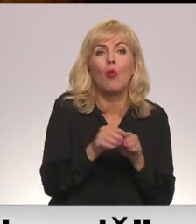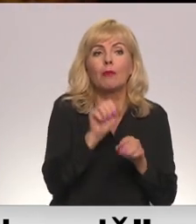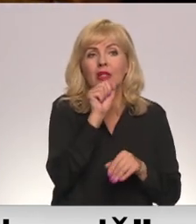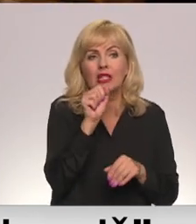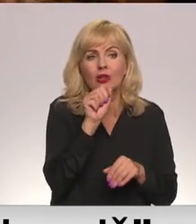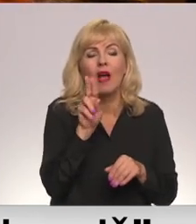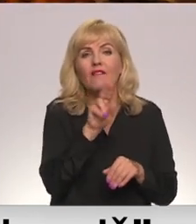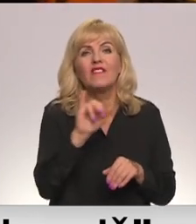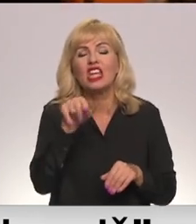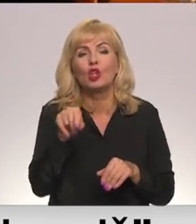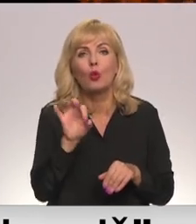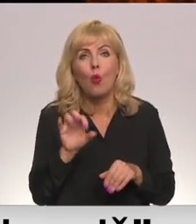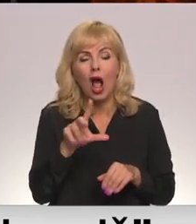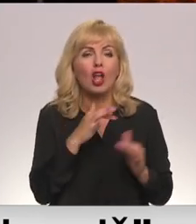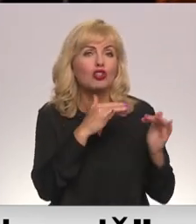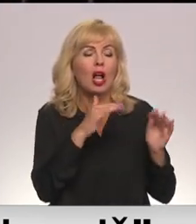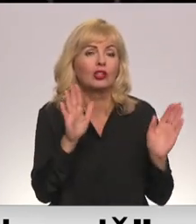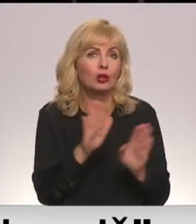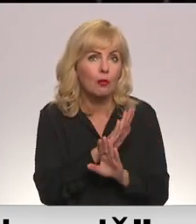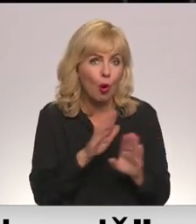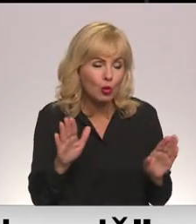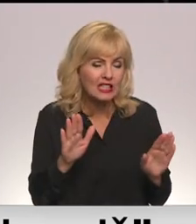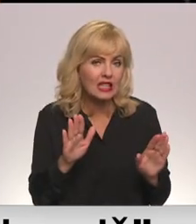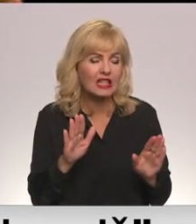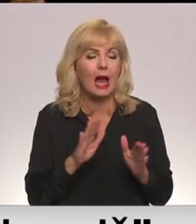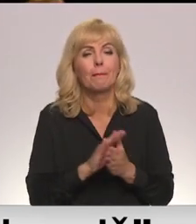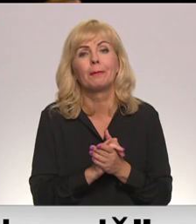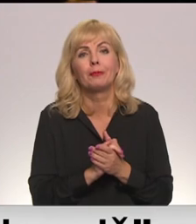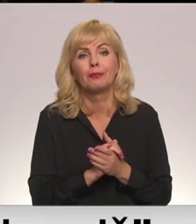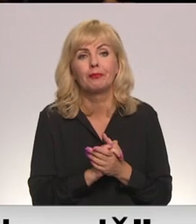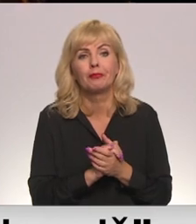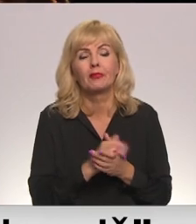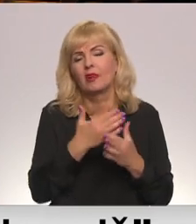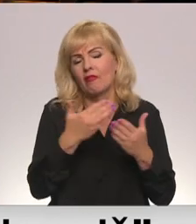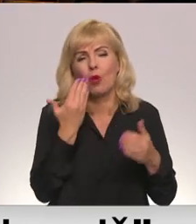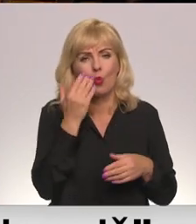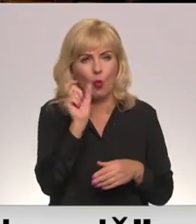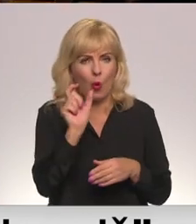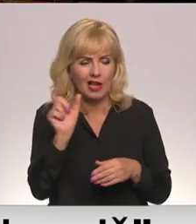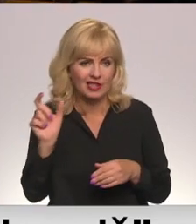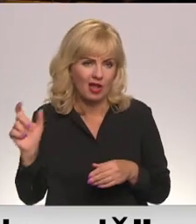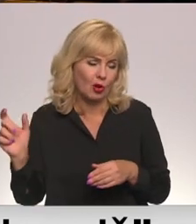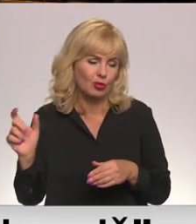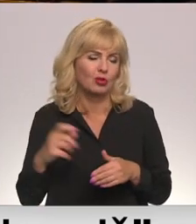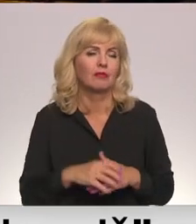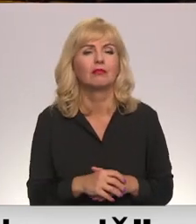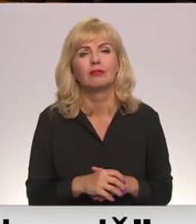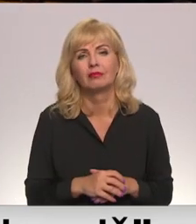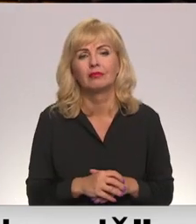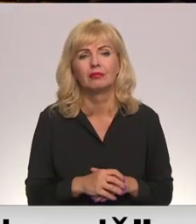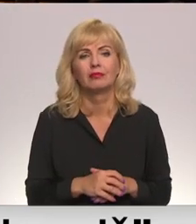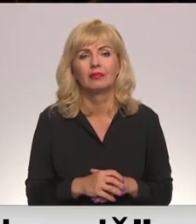Āju Vītoliņu un džeza mūziķiem Rudolfu Dankfeldu, Miķeli Putniņu, Romānu Vendiņu, Tomu Poišu un Dāvi